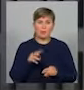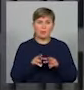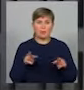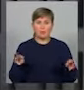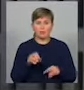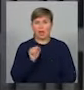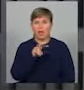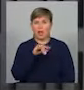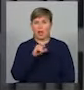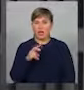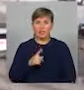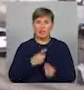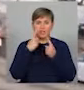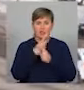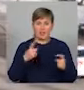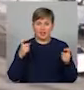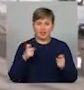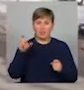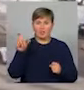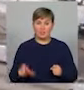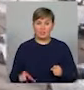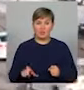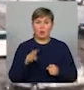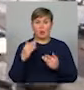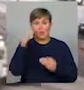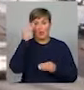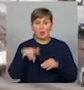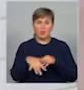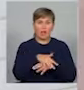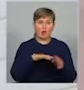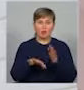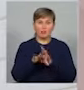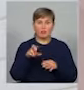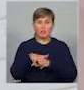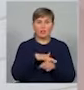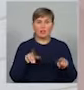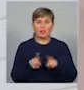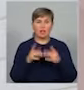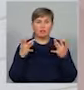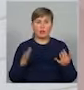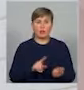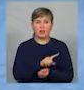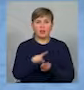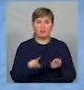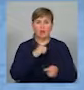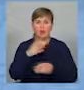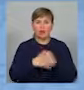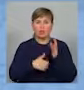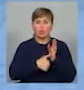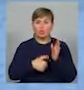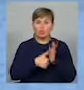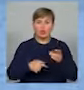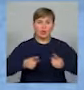смаилова заявил сенатор и делимом и беков по мнению народного избранника в стране также требует реформации порядка 600